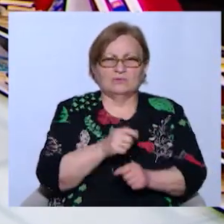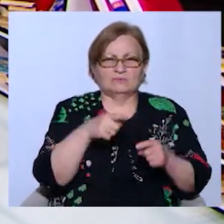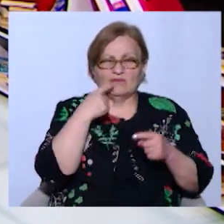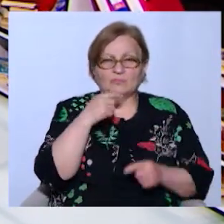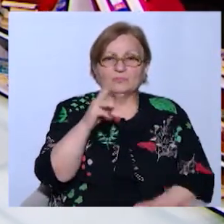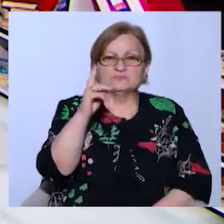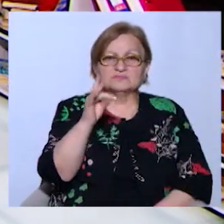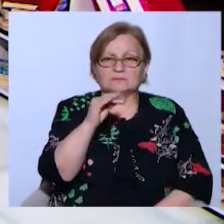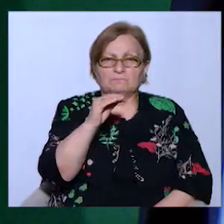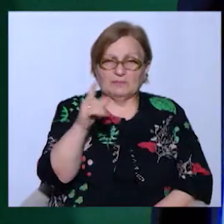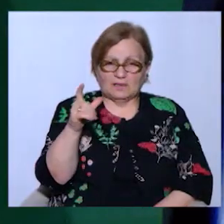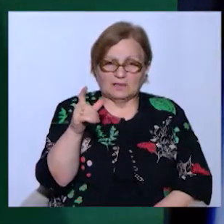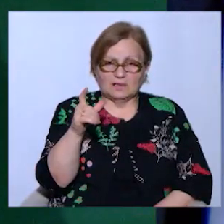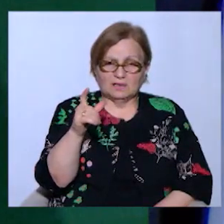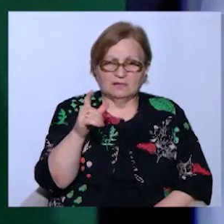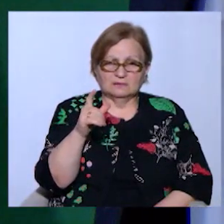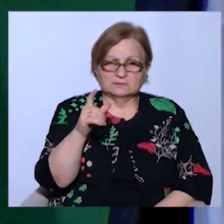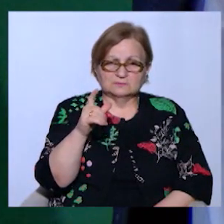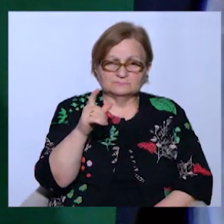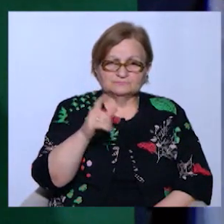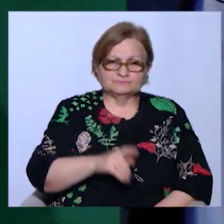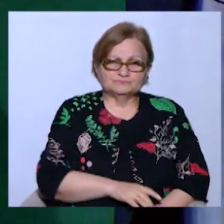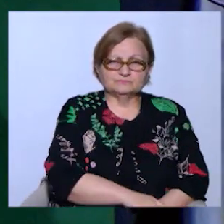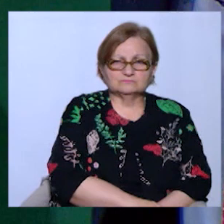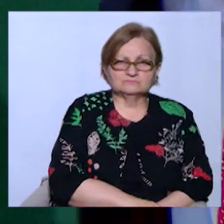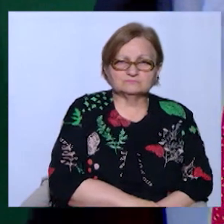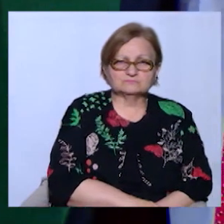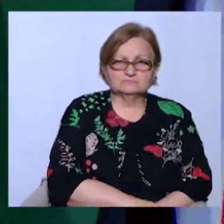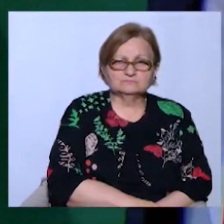ვახსენე, ვიცი რომ